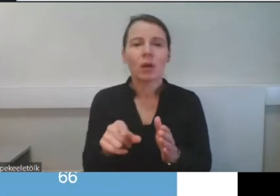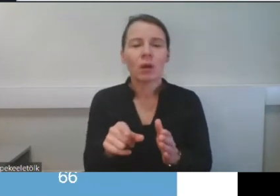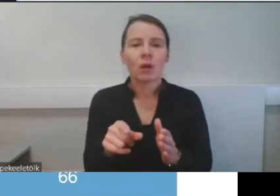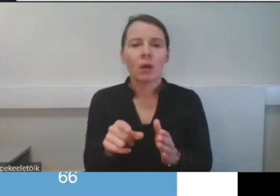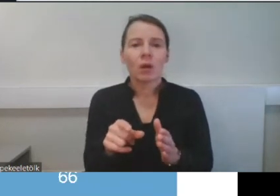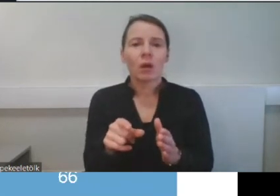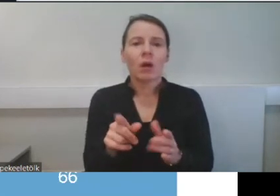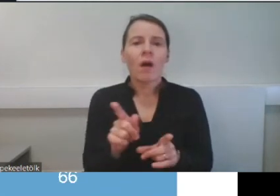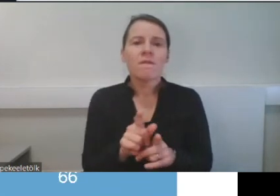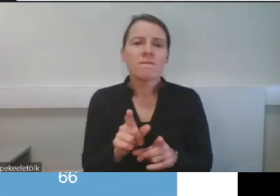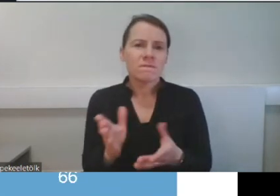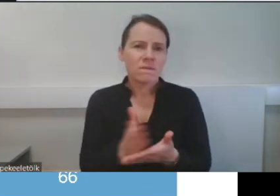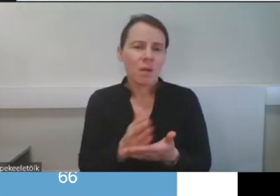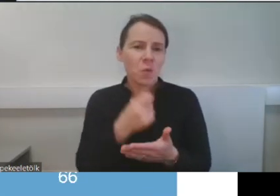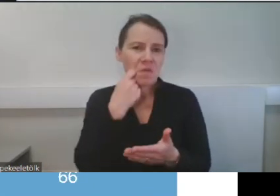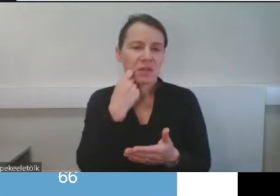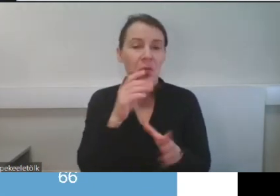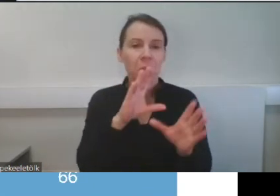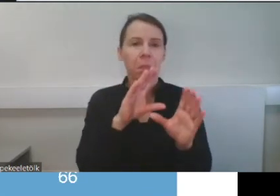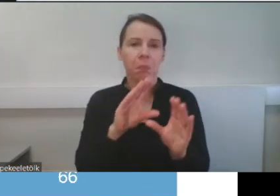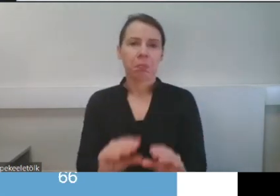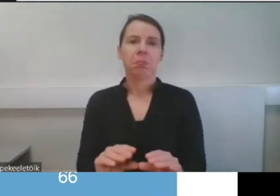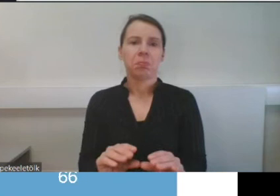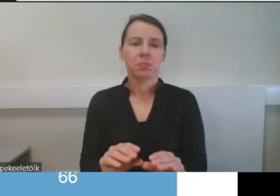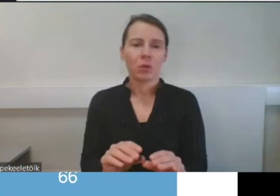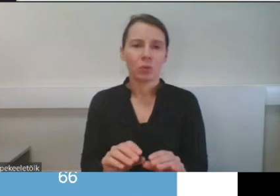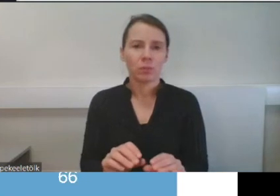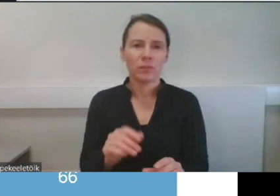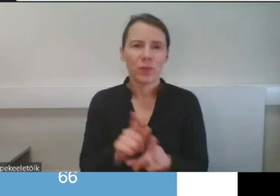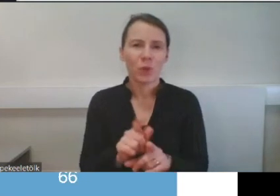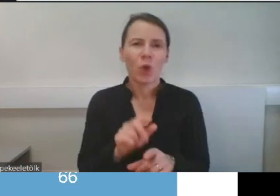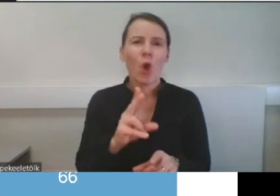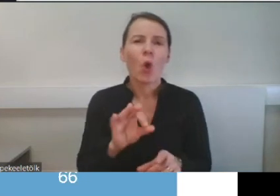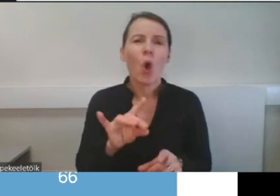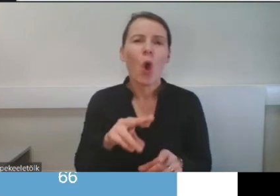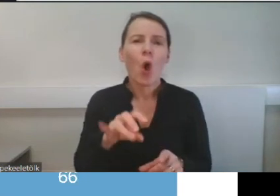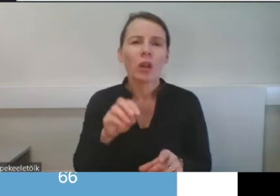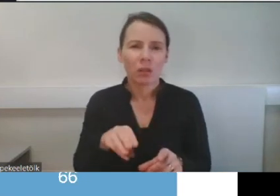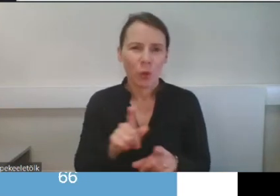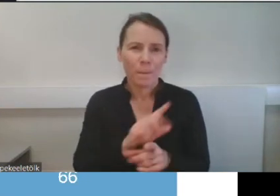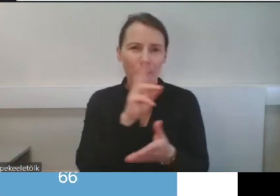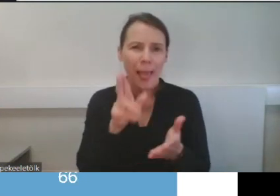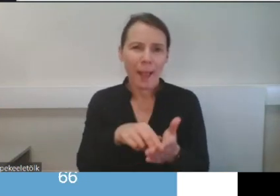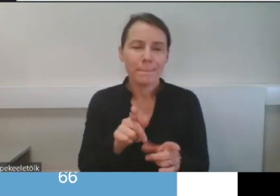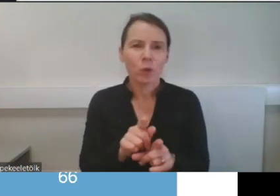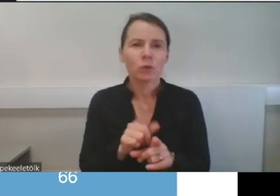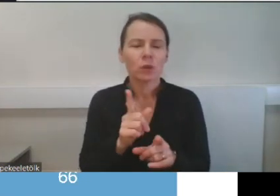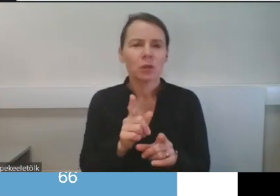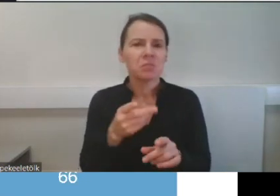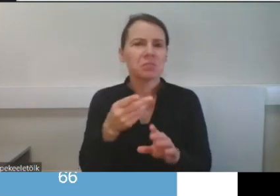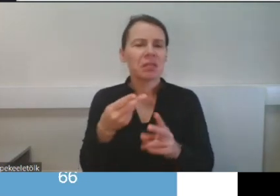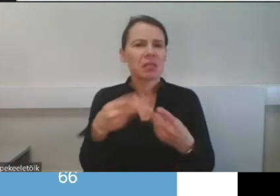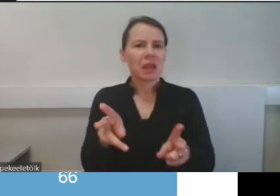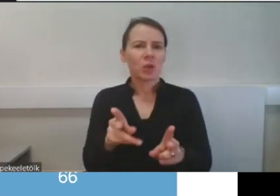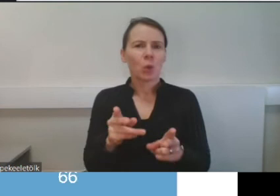keskendumise ja muude probleemidega inimesed ja nende osakaal siis ühiskonnas, mis on